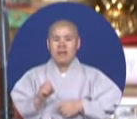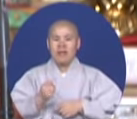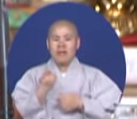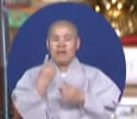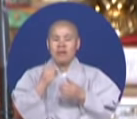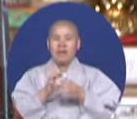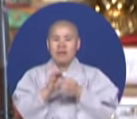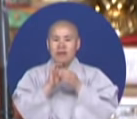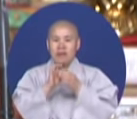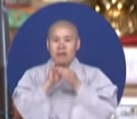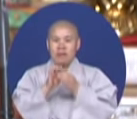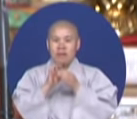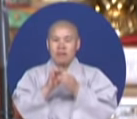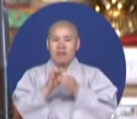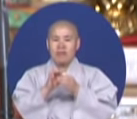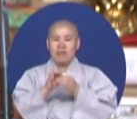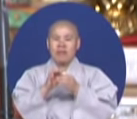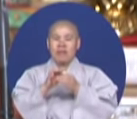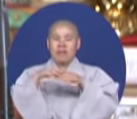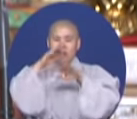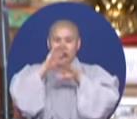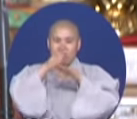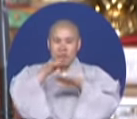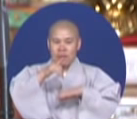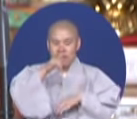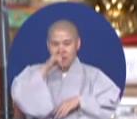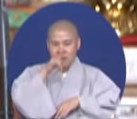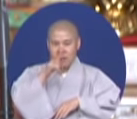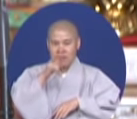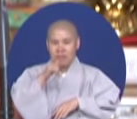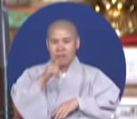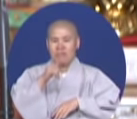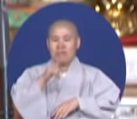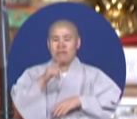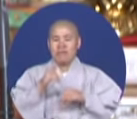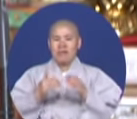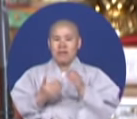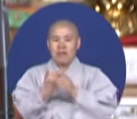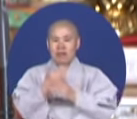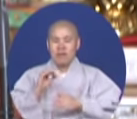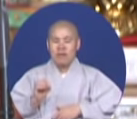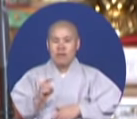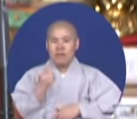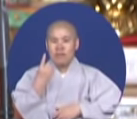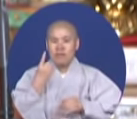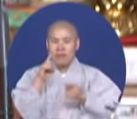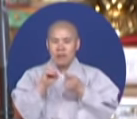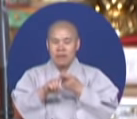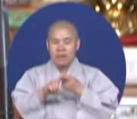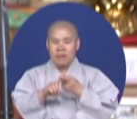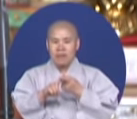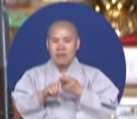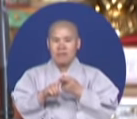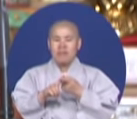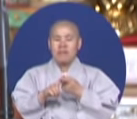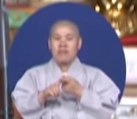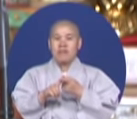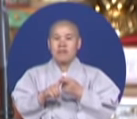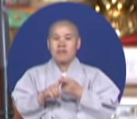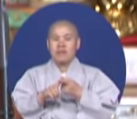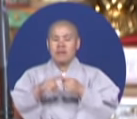그러는데 사찰에서는 보통 왜 일어나는 걸 연기라고 그러잖아요. 그런데 사찰에서는